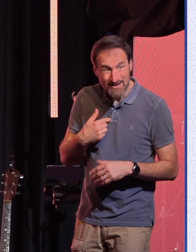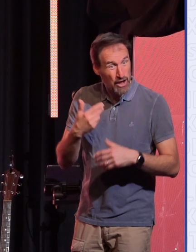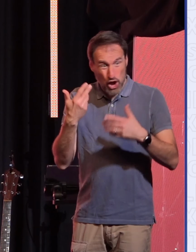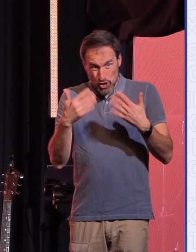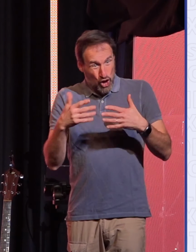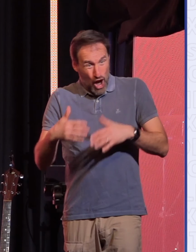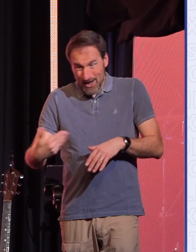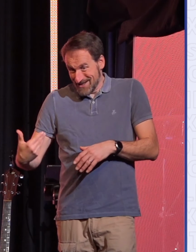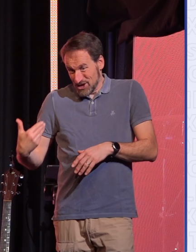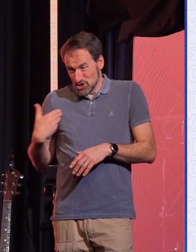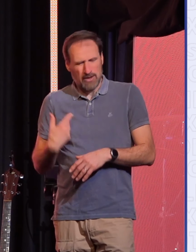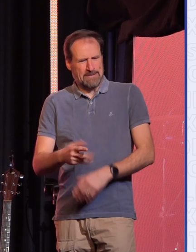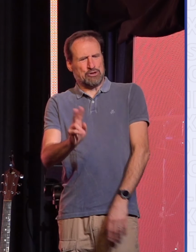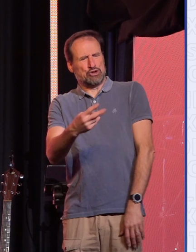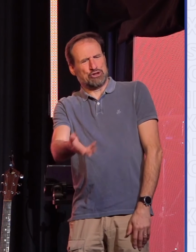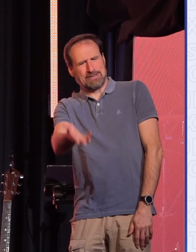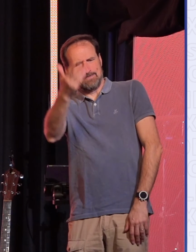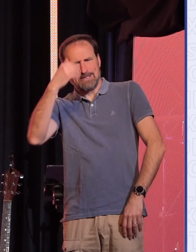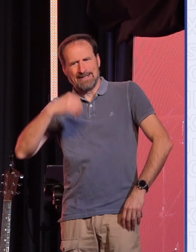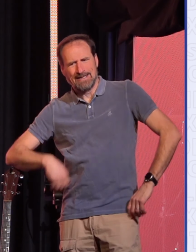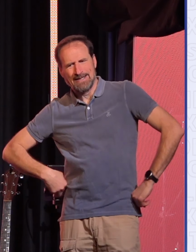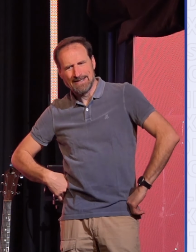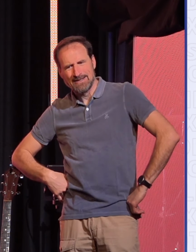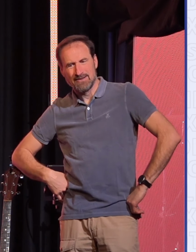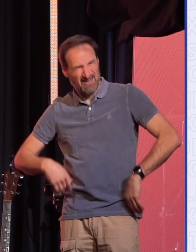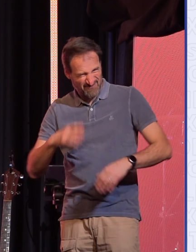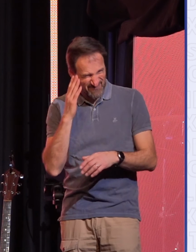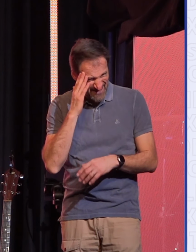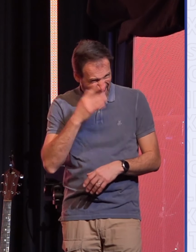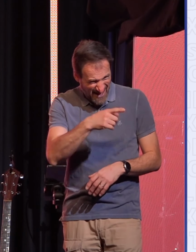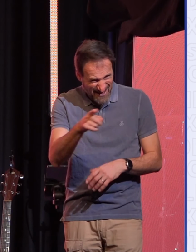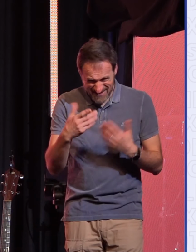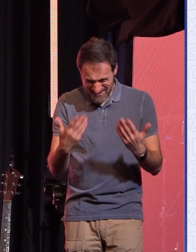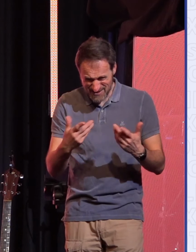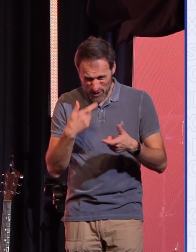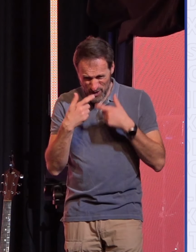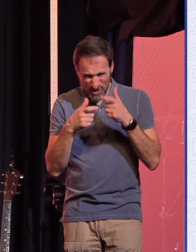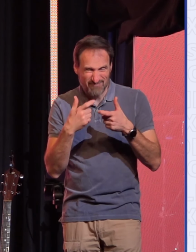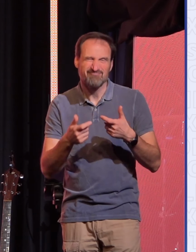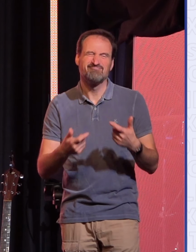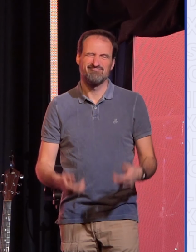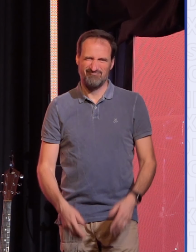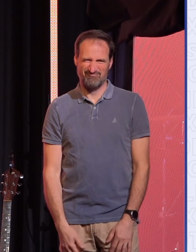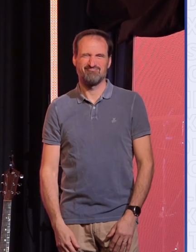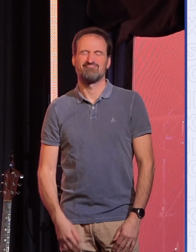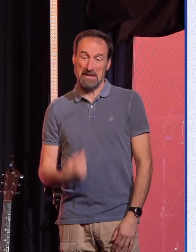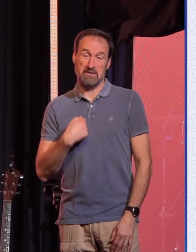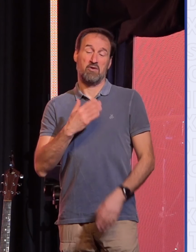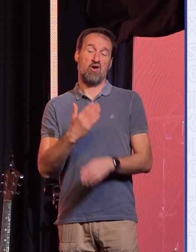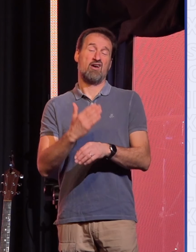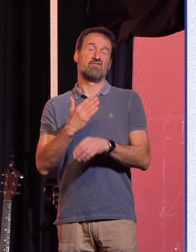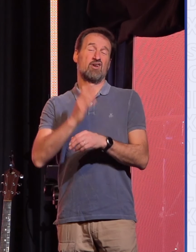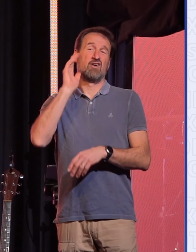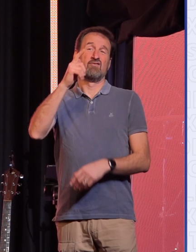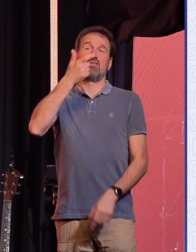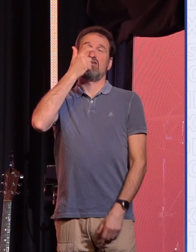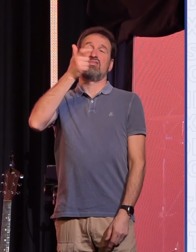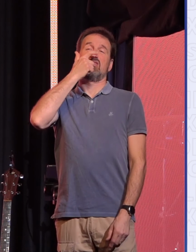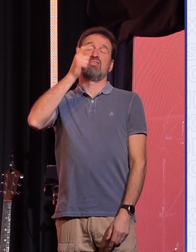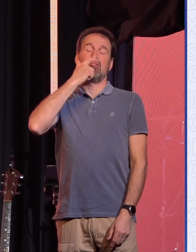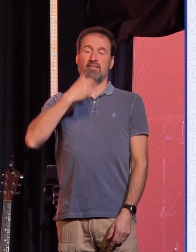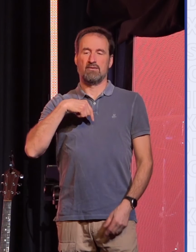stimmt was mit dir nicht. Und ich weiß nicht, wer solche Sprüche schon mal gehört hat, aber ich habe sowas schon öfters gehört und das kann echt viel Druck in